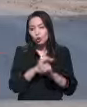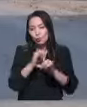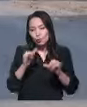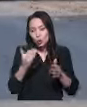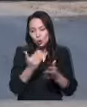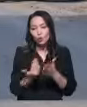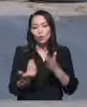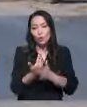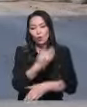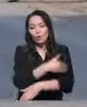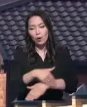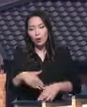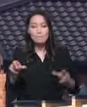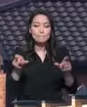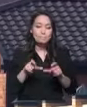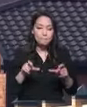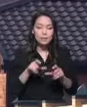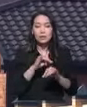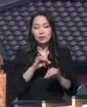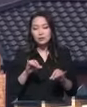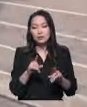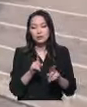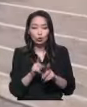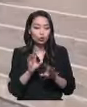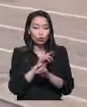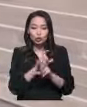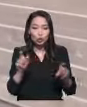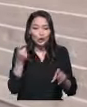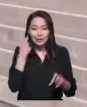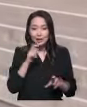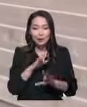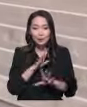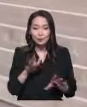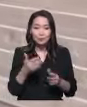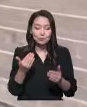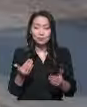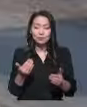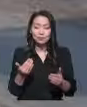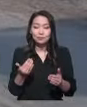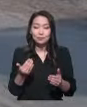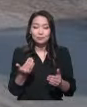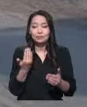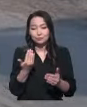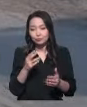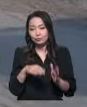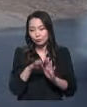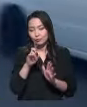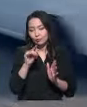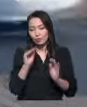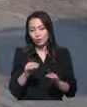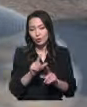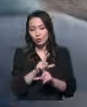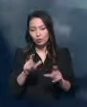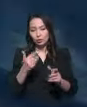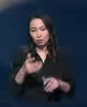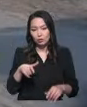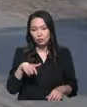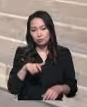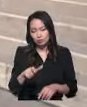новые улицы, магазины, но школы никогда не было. Лучше было бы, если рядом где-нибудь школа была. Да? А тут дорога,